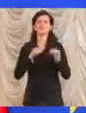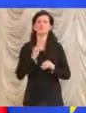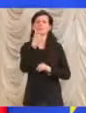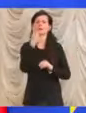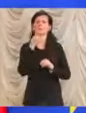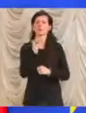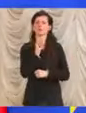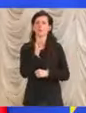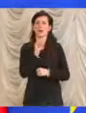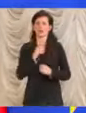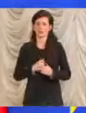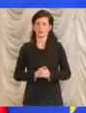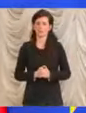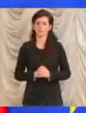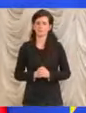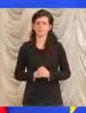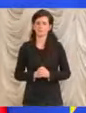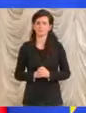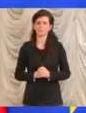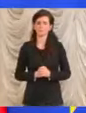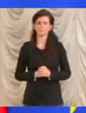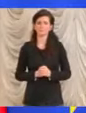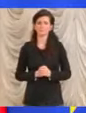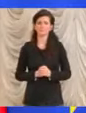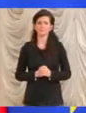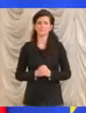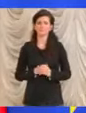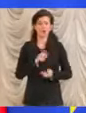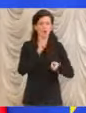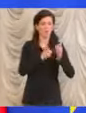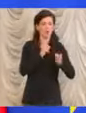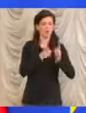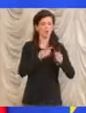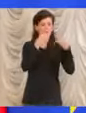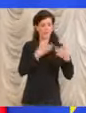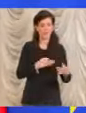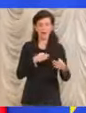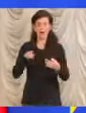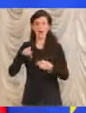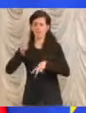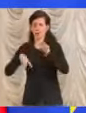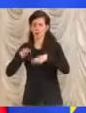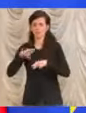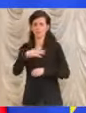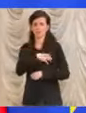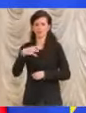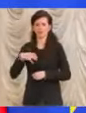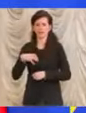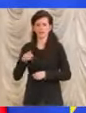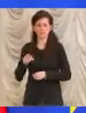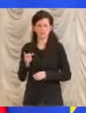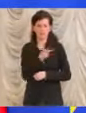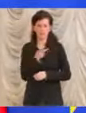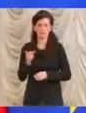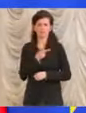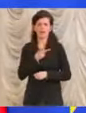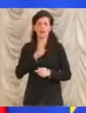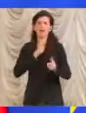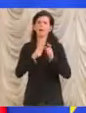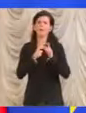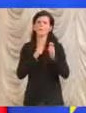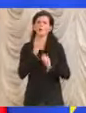rapporto c'è tra decisione politica e valutazione scientifica io credo che una decisione politica